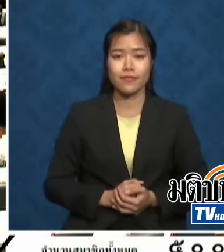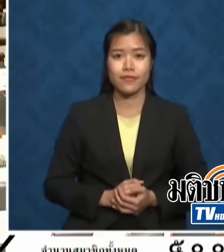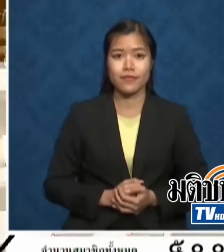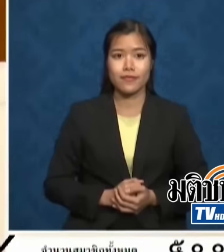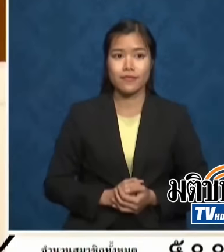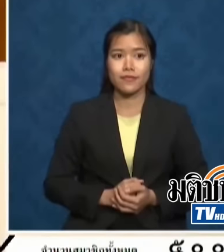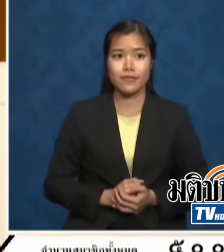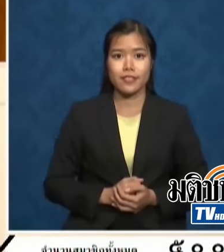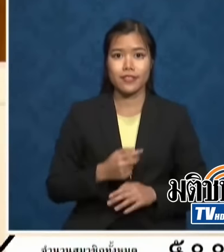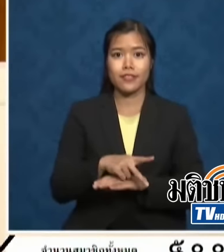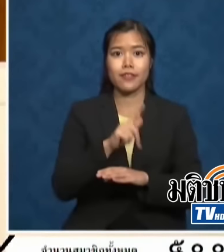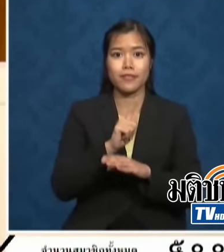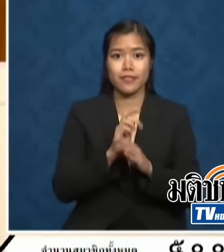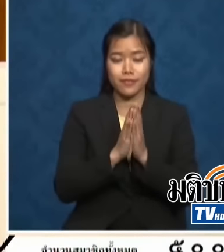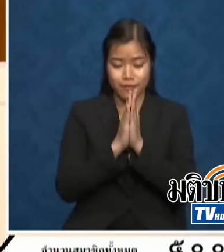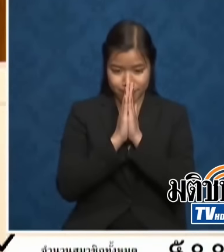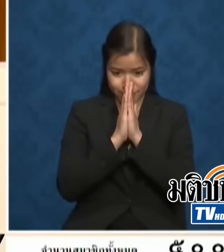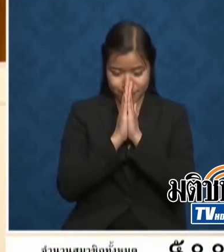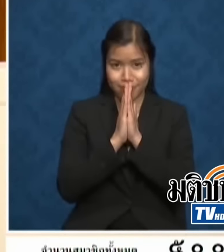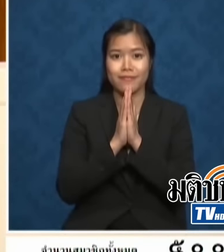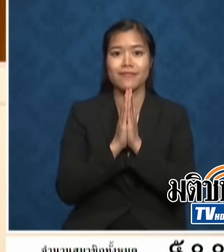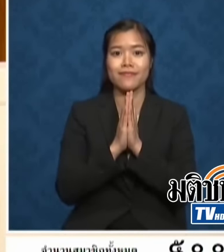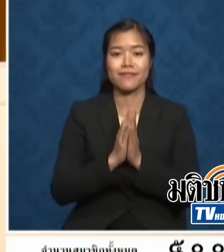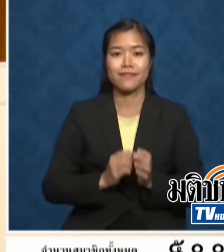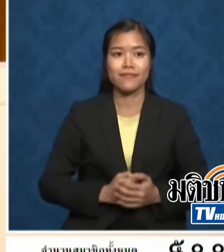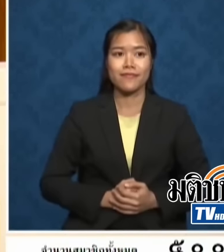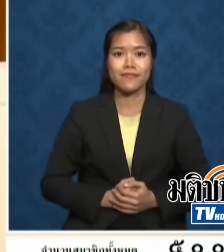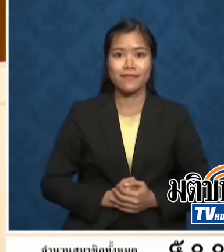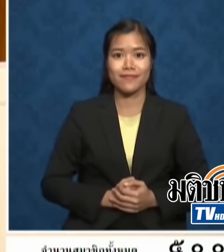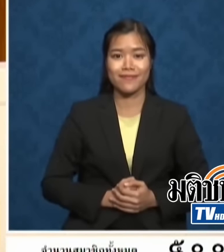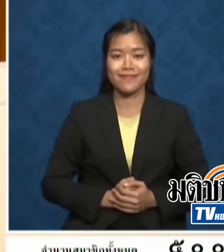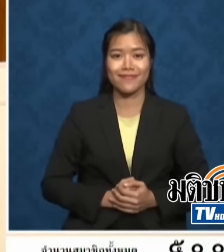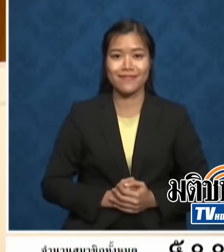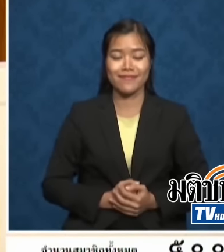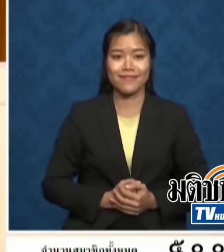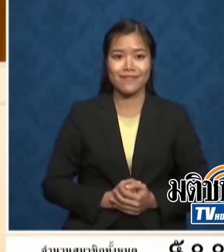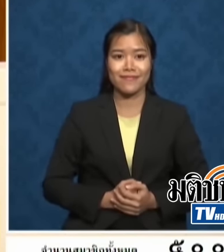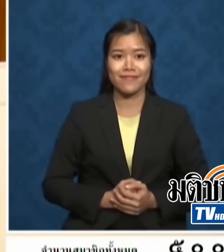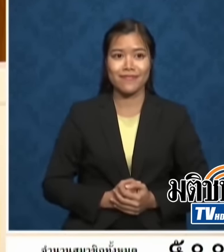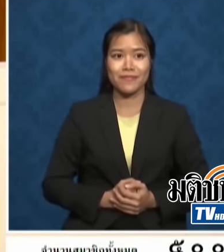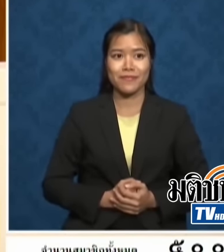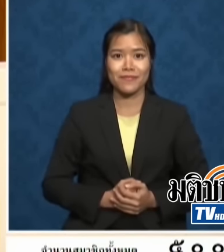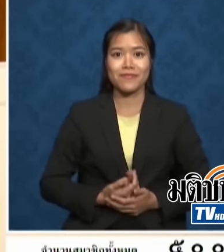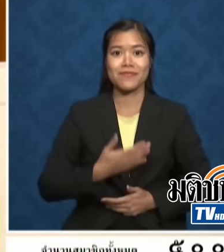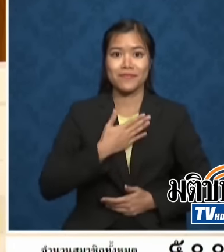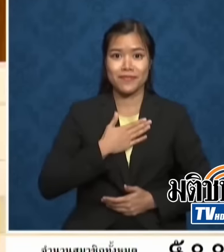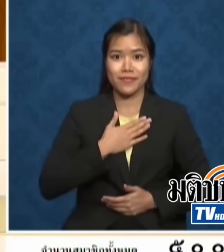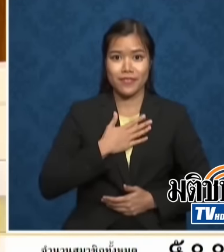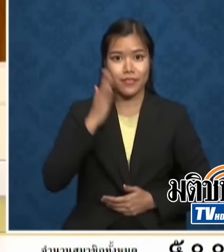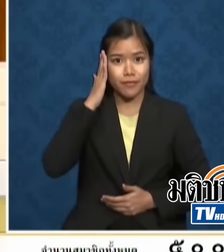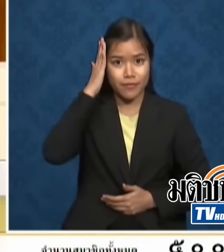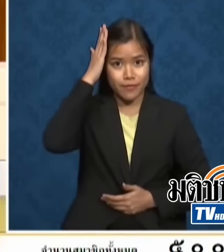กราบเรียนท่านประธานสภาผู้แทนราษฎรที่เคารพกระผมร้อยเอกธรรมนัสพรหมเผ่